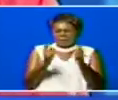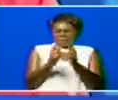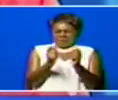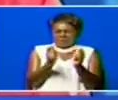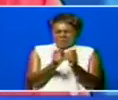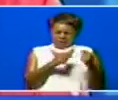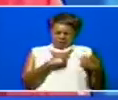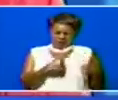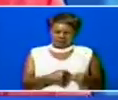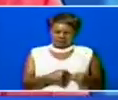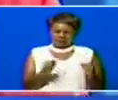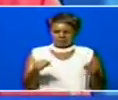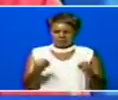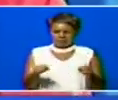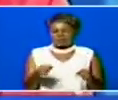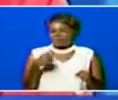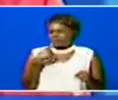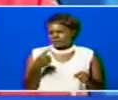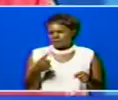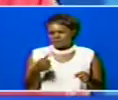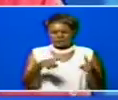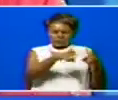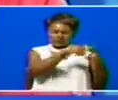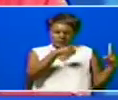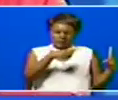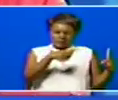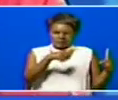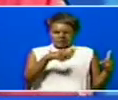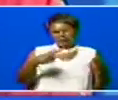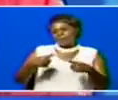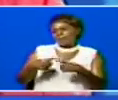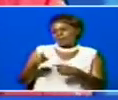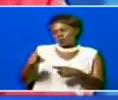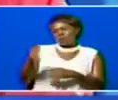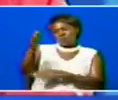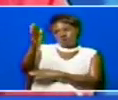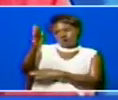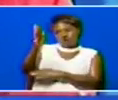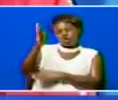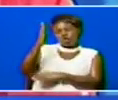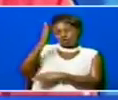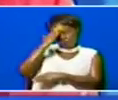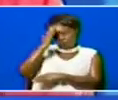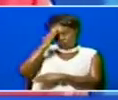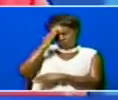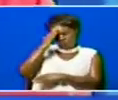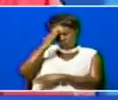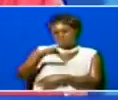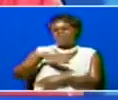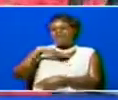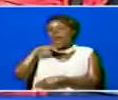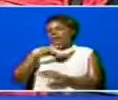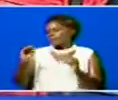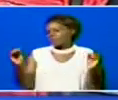kwa roho, unaweza shtukia tunasema auliwe. But kama wewe ni mtu wa Mungu, singependa mtu ahukumiwe kwa sababu ya